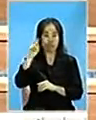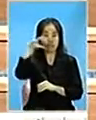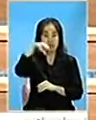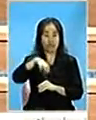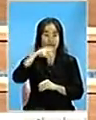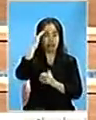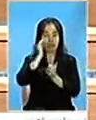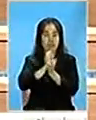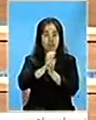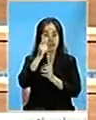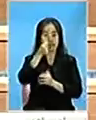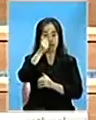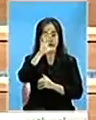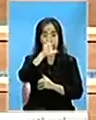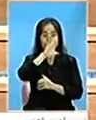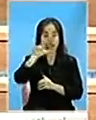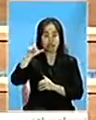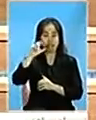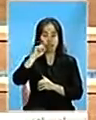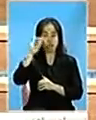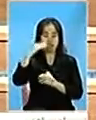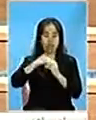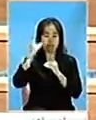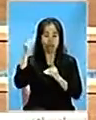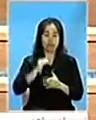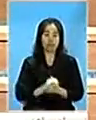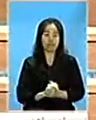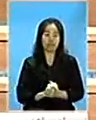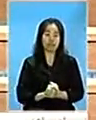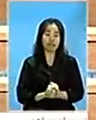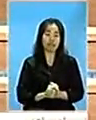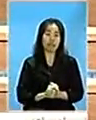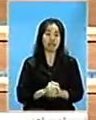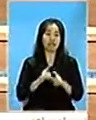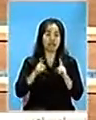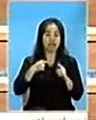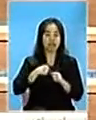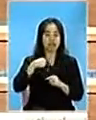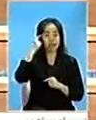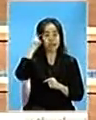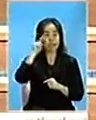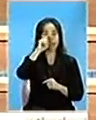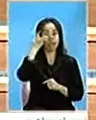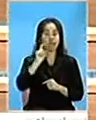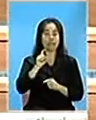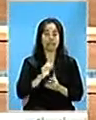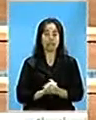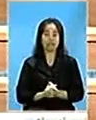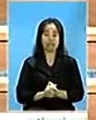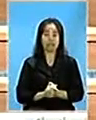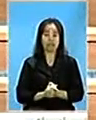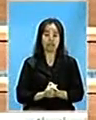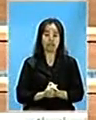ชาติ15ล้านเศษท่านประธานครับแต่ผมก็สงสัยครับสงสัย